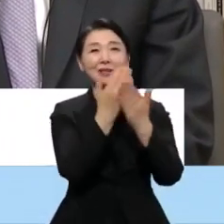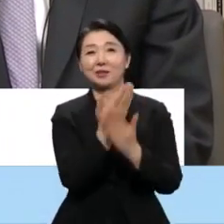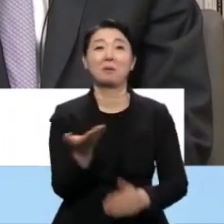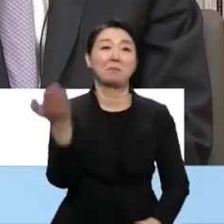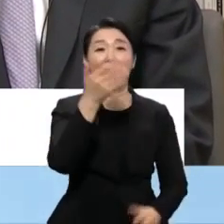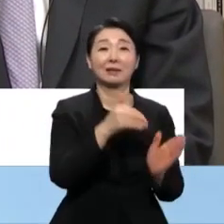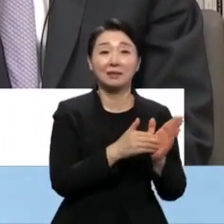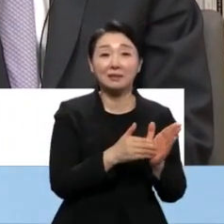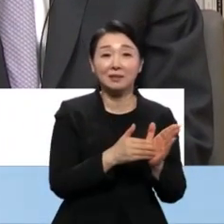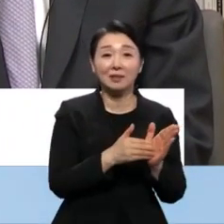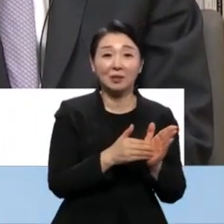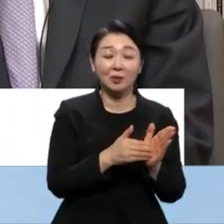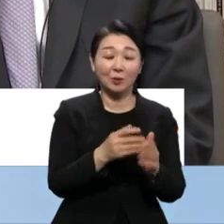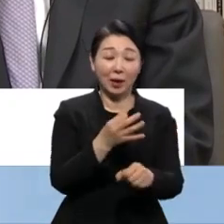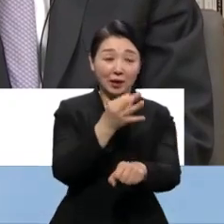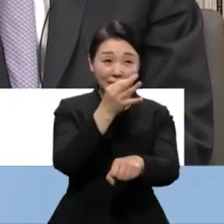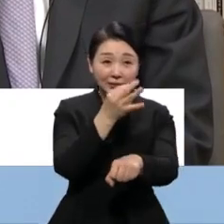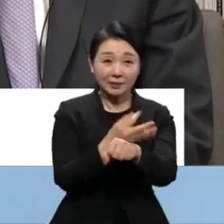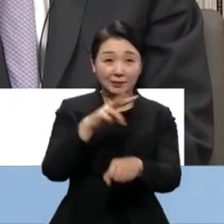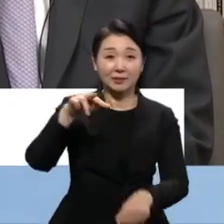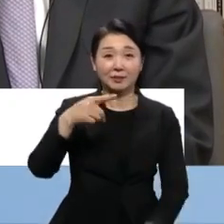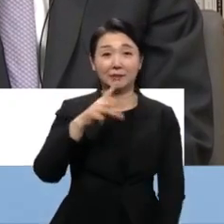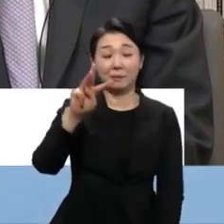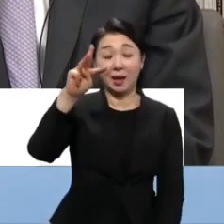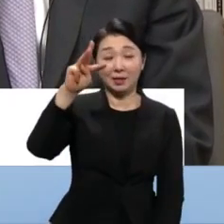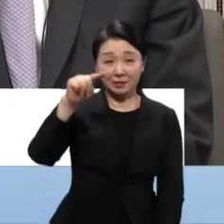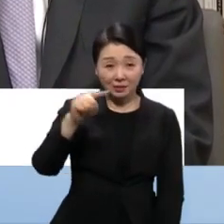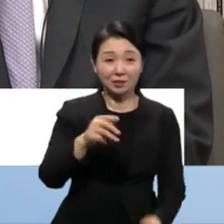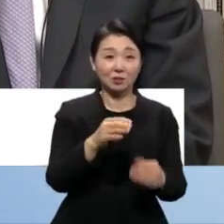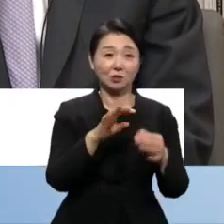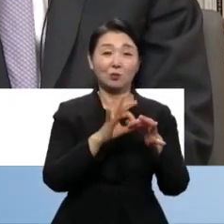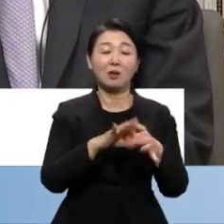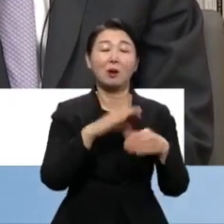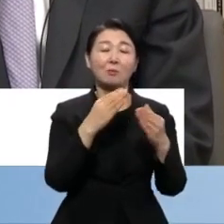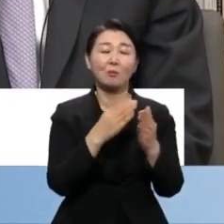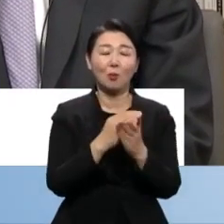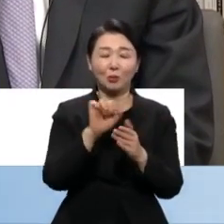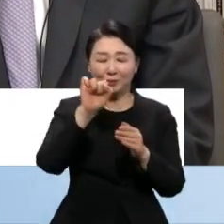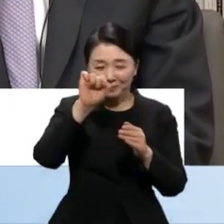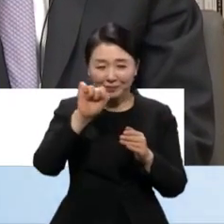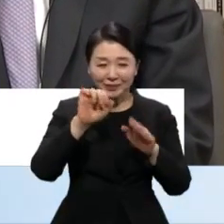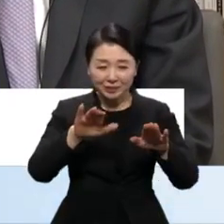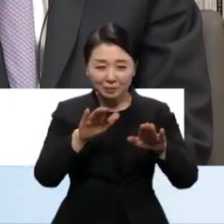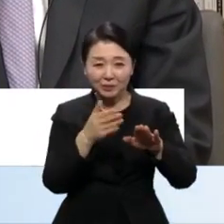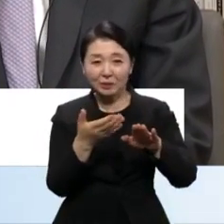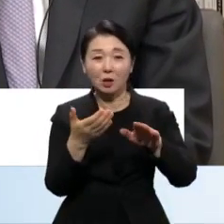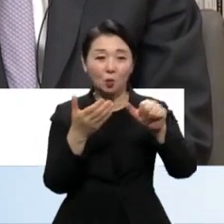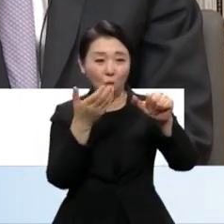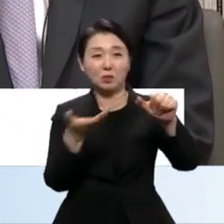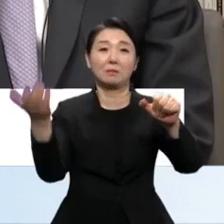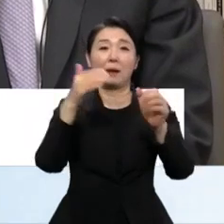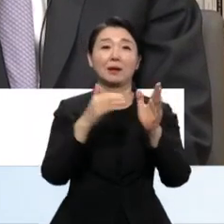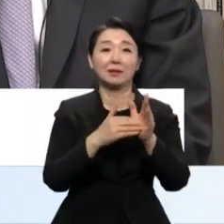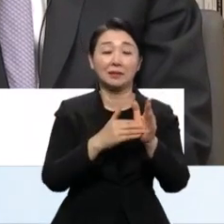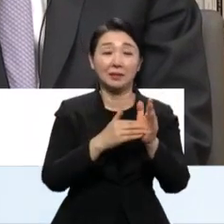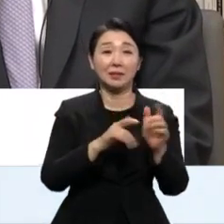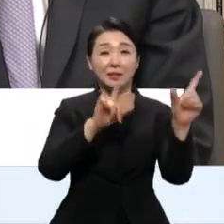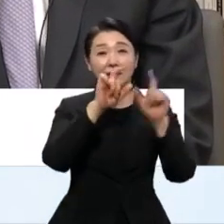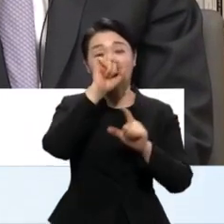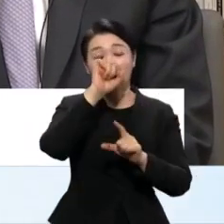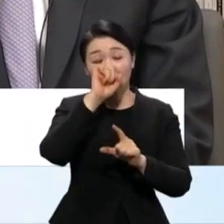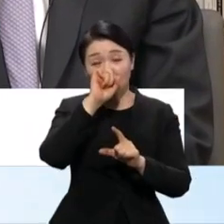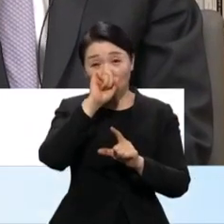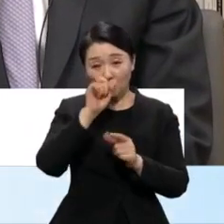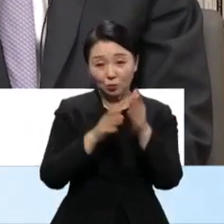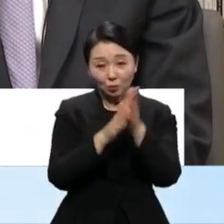도시 지수에서는 세계 15위, 한 50계단을 뛰어 올랐고요. 그리고 살기 좋은 도시에서도 아시아 6위를 기록하는 등